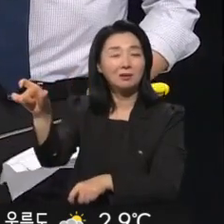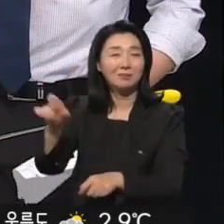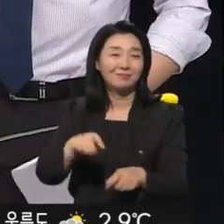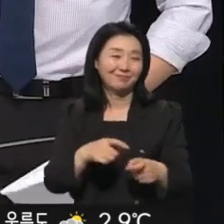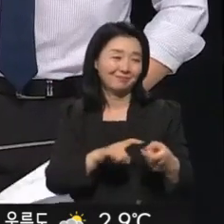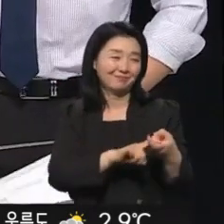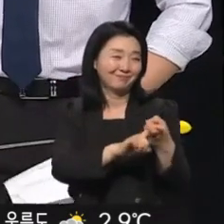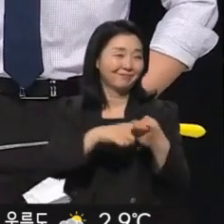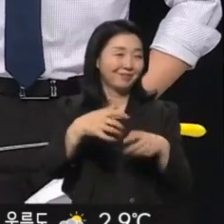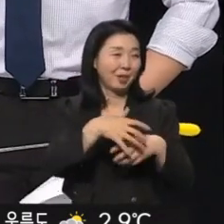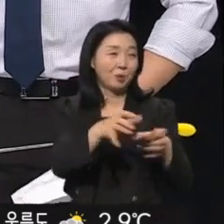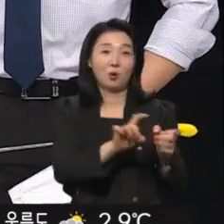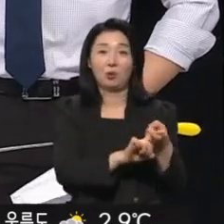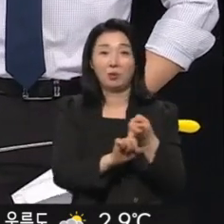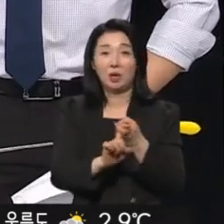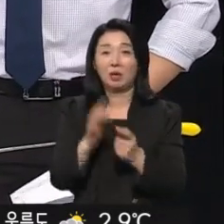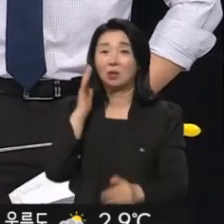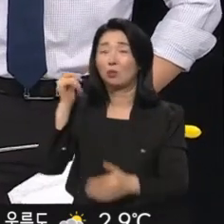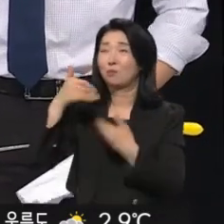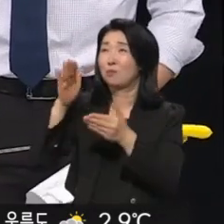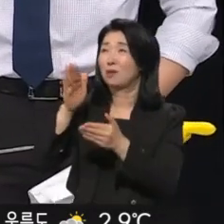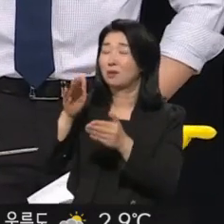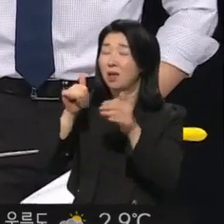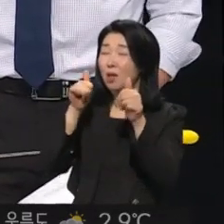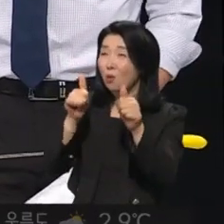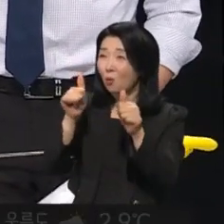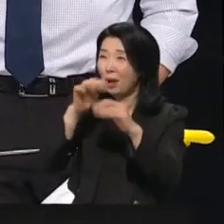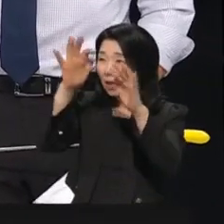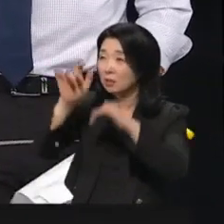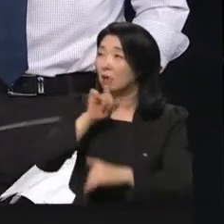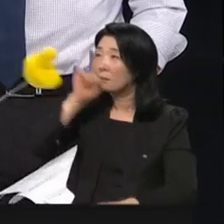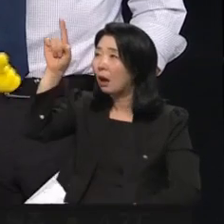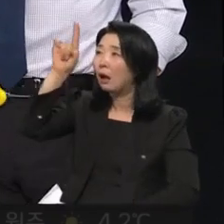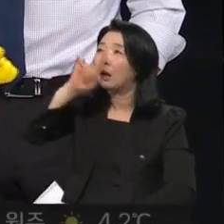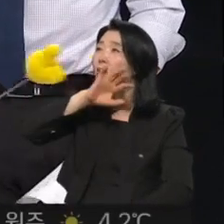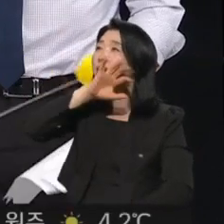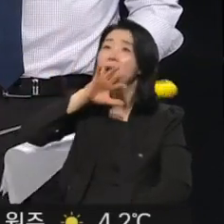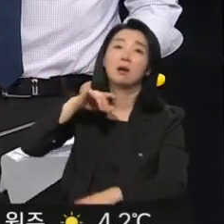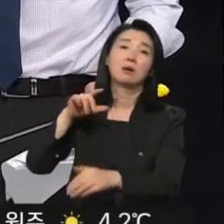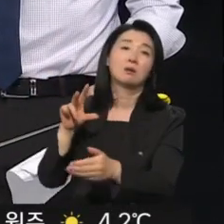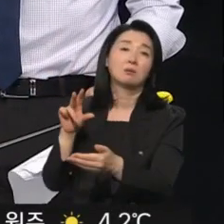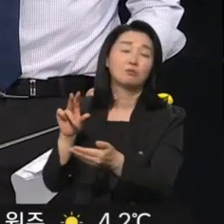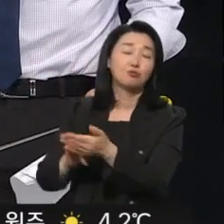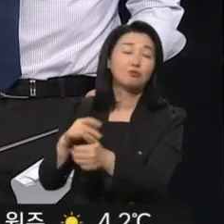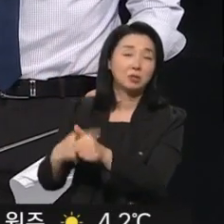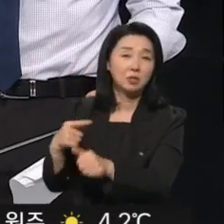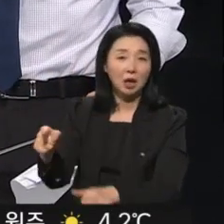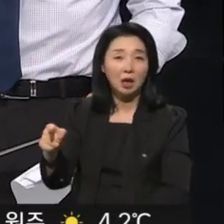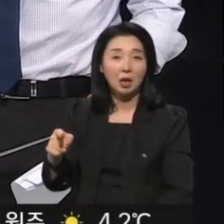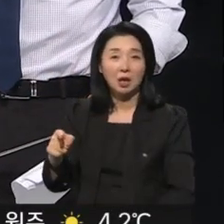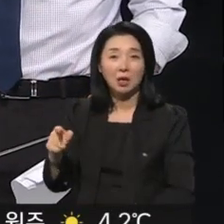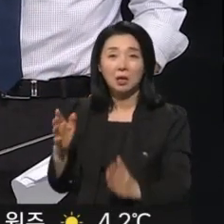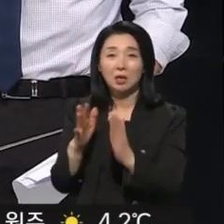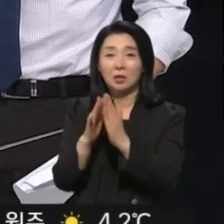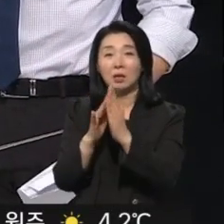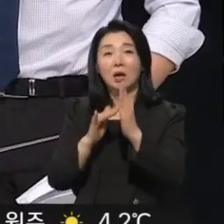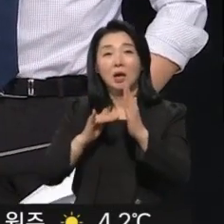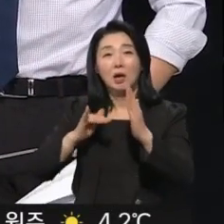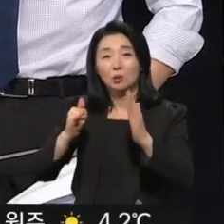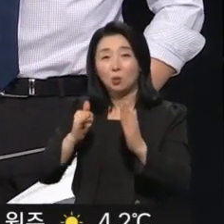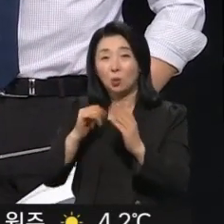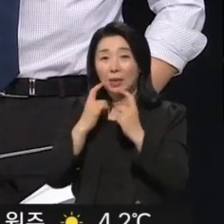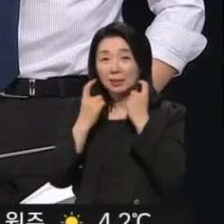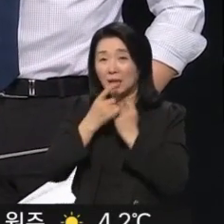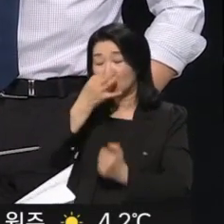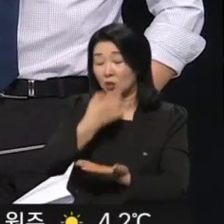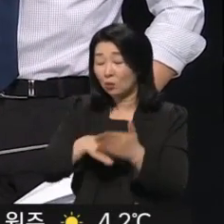참여연대도 이 대통령 비서실에 고발장 제출을 지적했는데요. 대통령 가족의 사적 이익을 보하기 위해서 공적